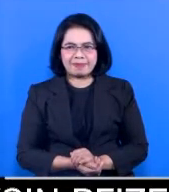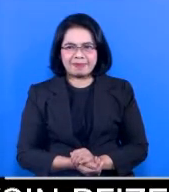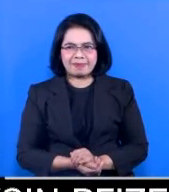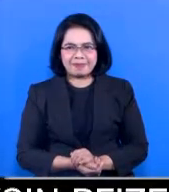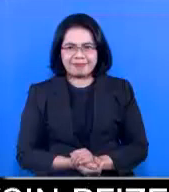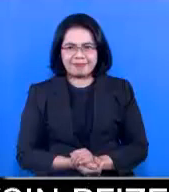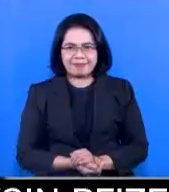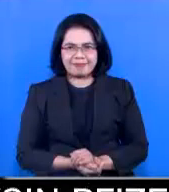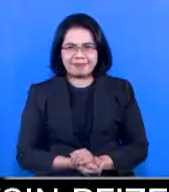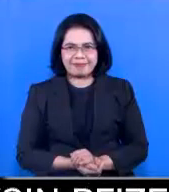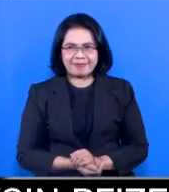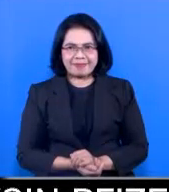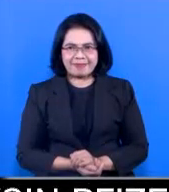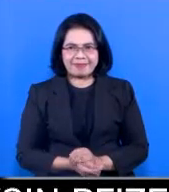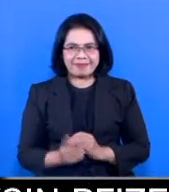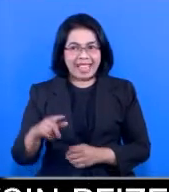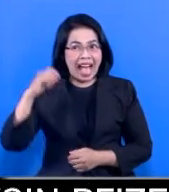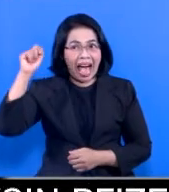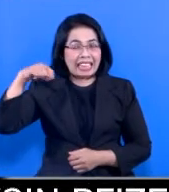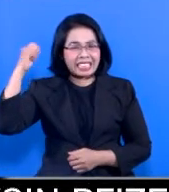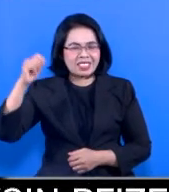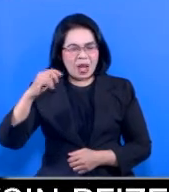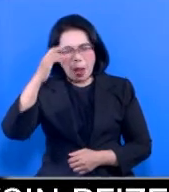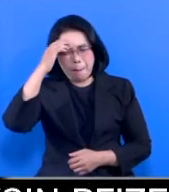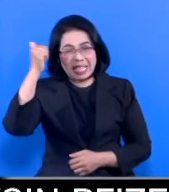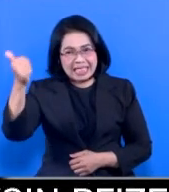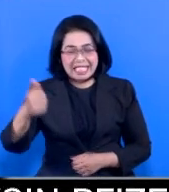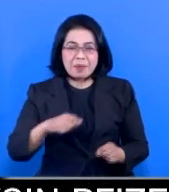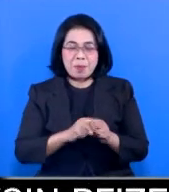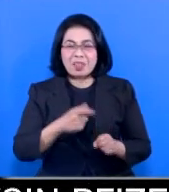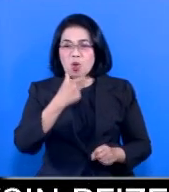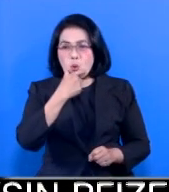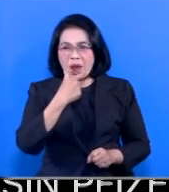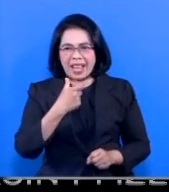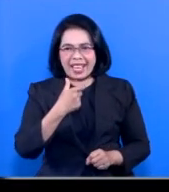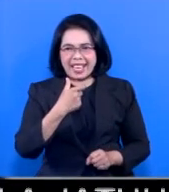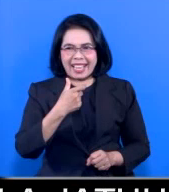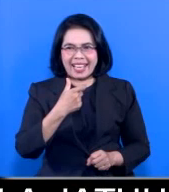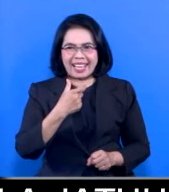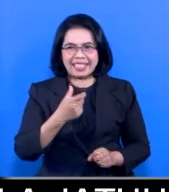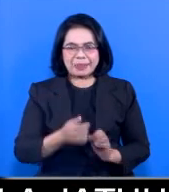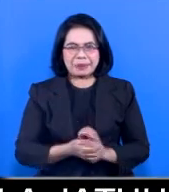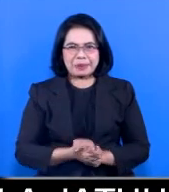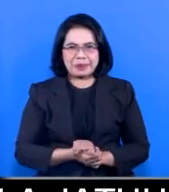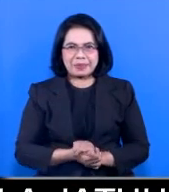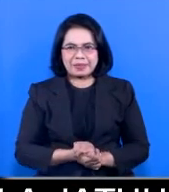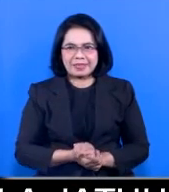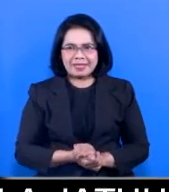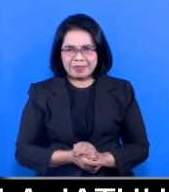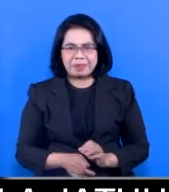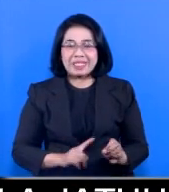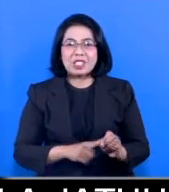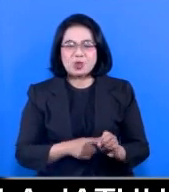Nah, yang satu ini artis yang jago membuat brownies, bahkan menjadikannya sebagai salah satu sumber